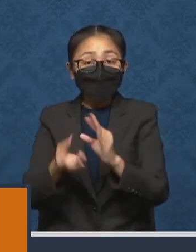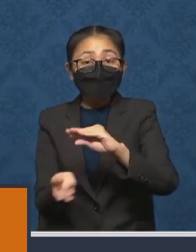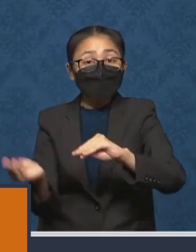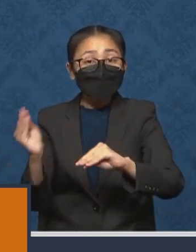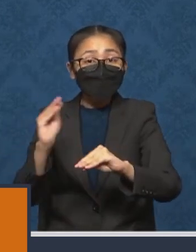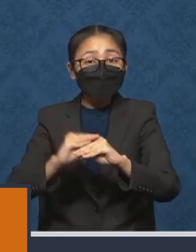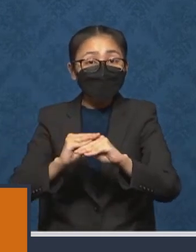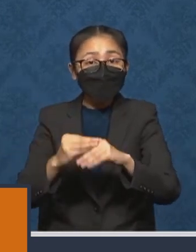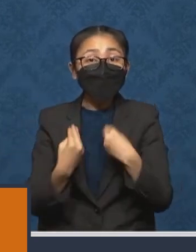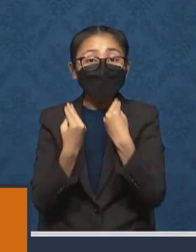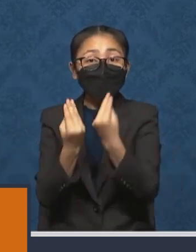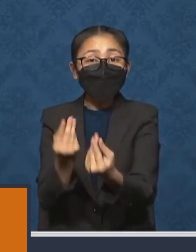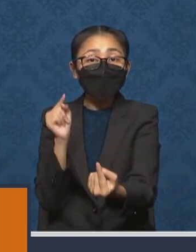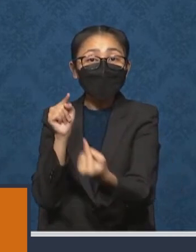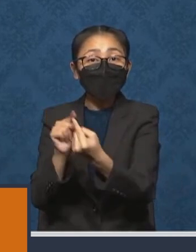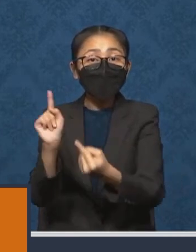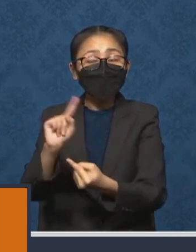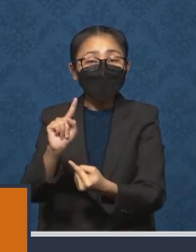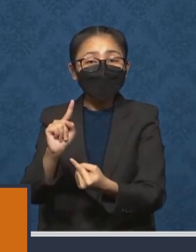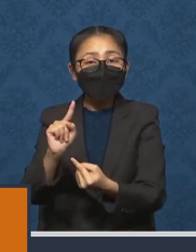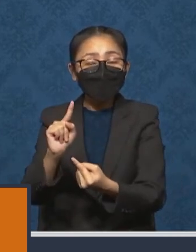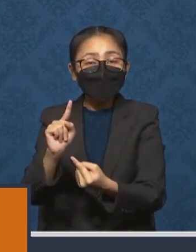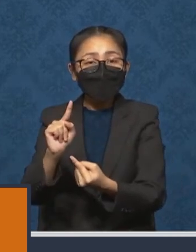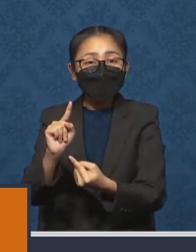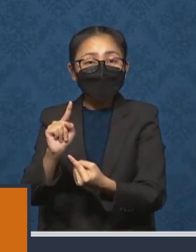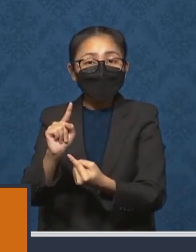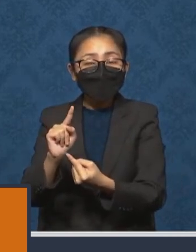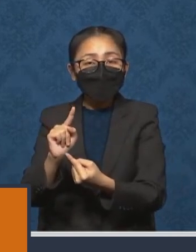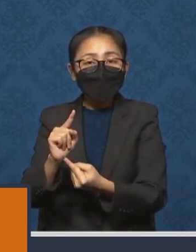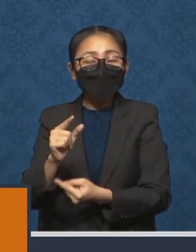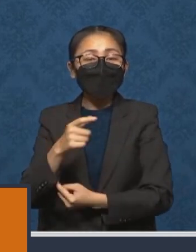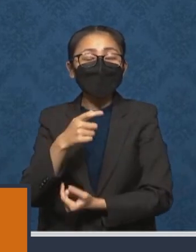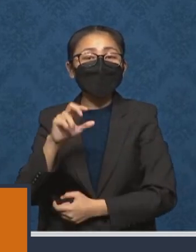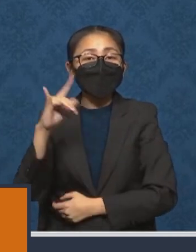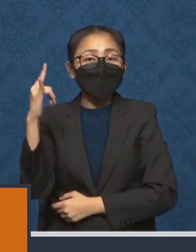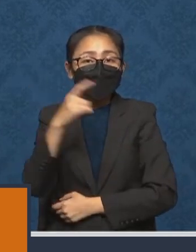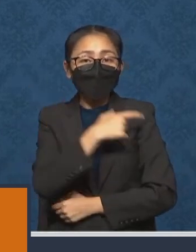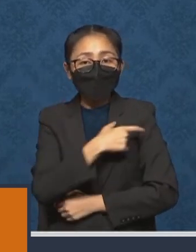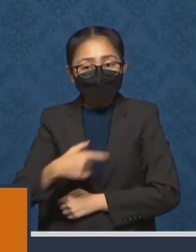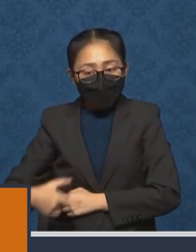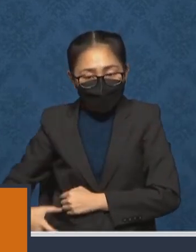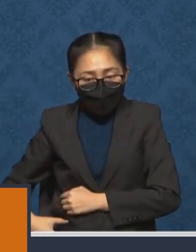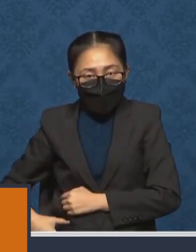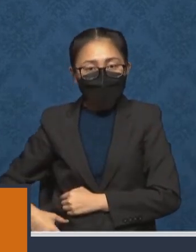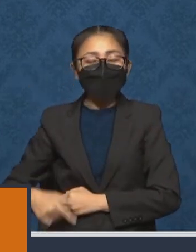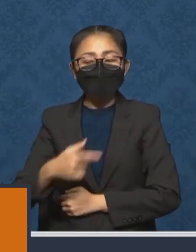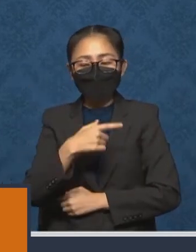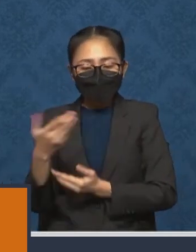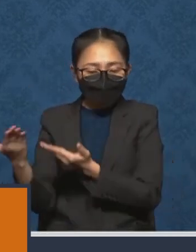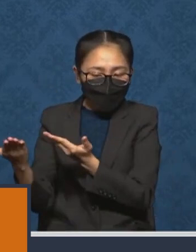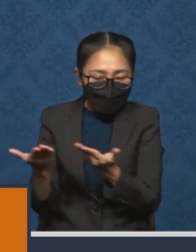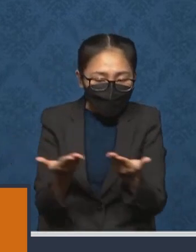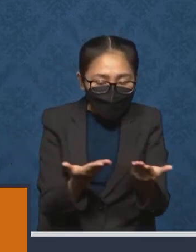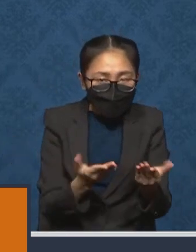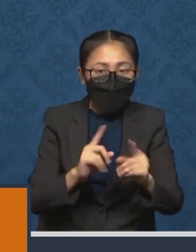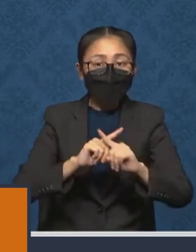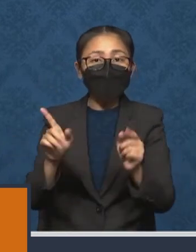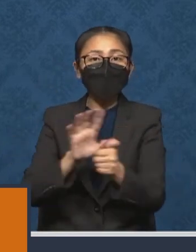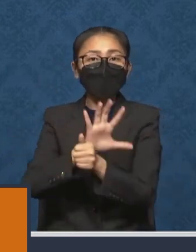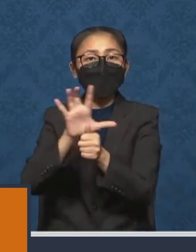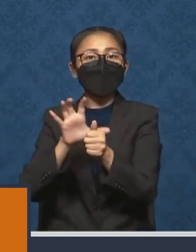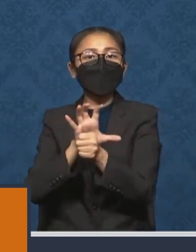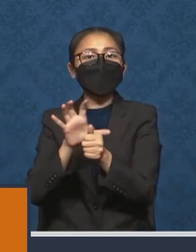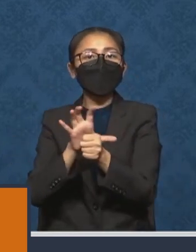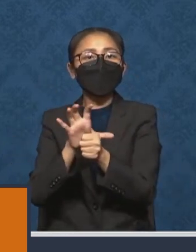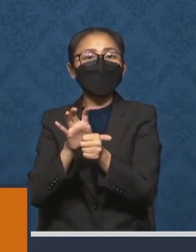ได้เตรียมไว้เพื่อรับเสด็จพระบาทสมเด็จพระเจ้าอยู่หัวและพระบรมวงศานุวงศ์แต่เนื่องจากสถานการณ์โควิดท